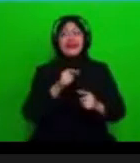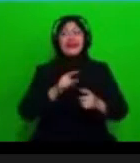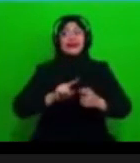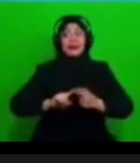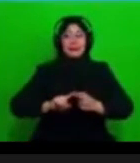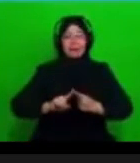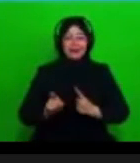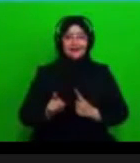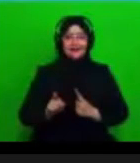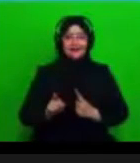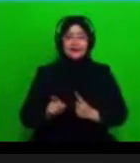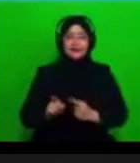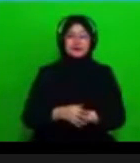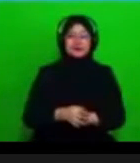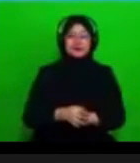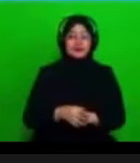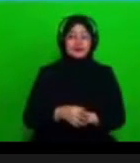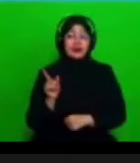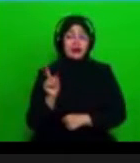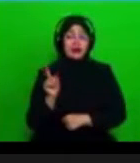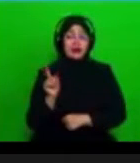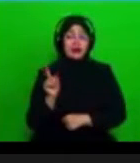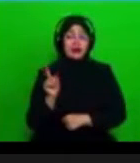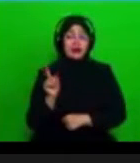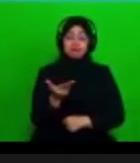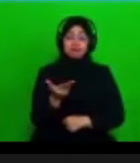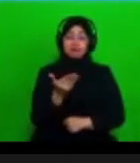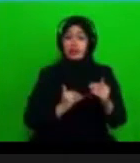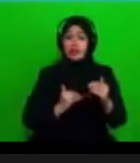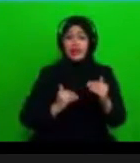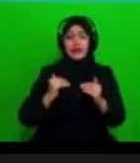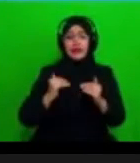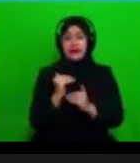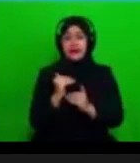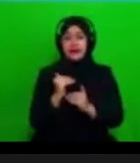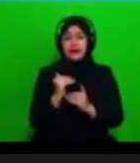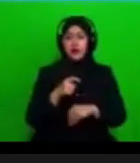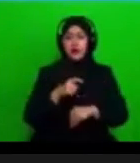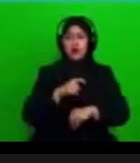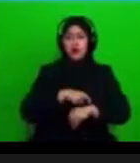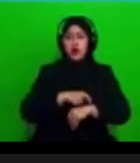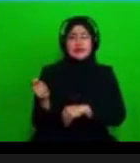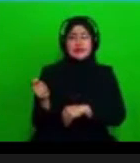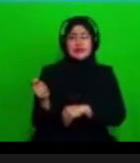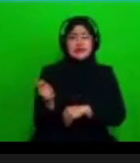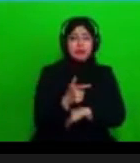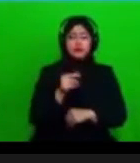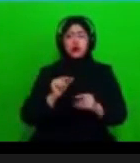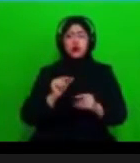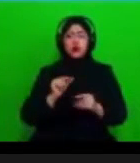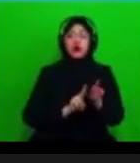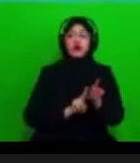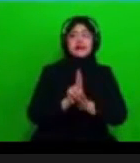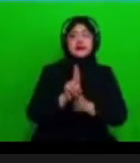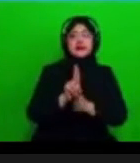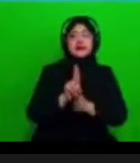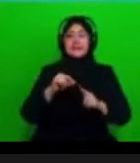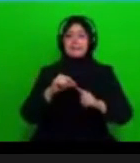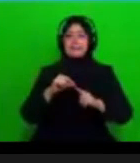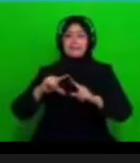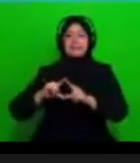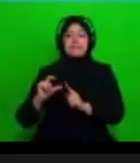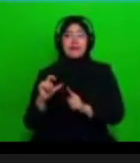memang kalau kita bisa meningkatkan secepat-cepatnya untuk PAUD dan pendidikan tinggi,